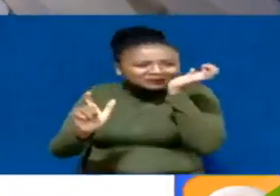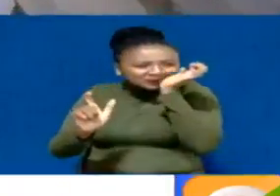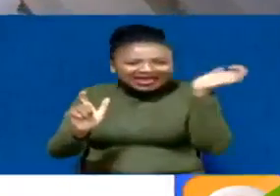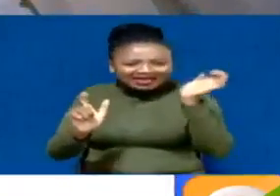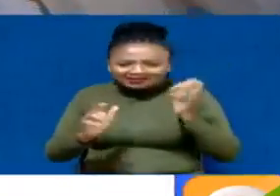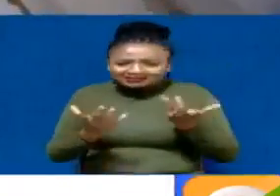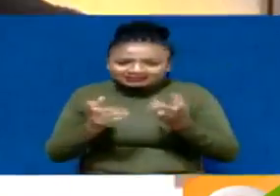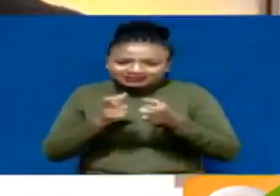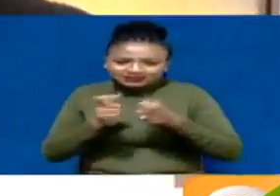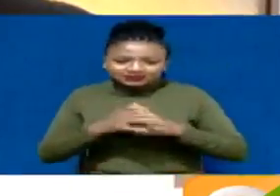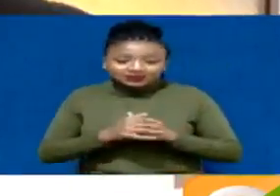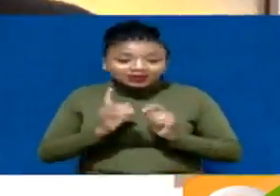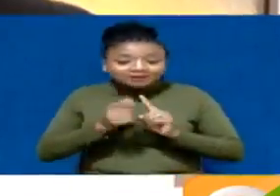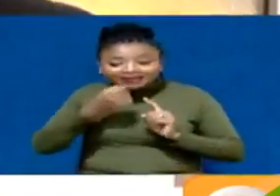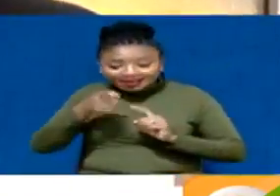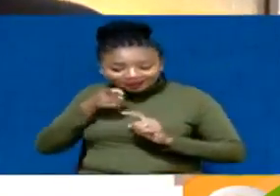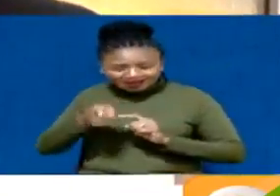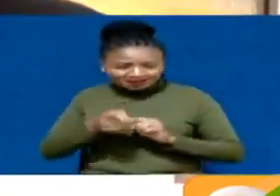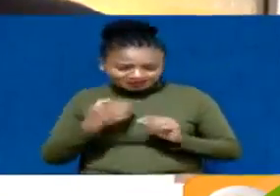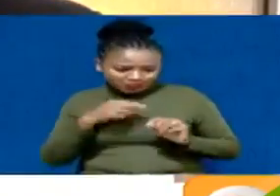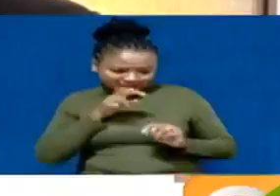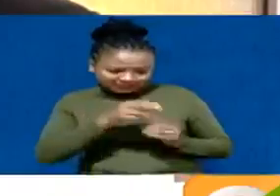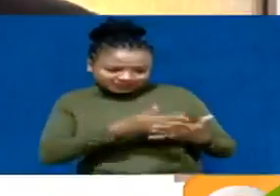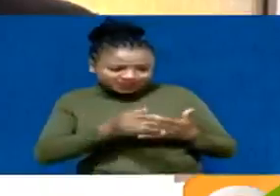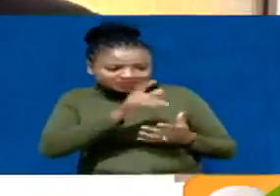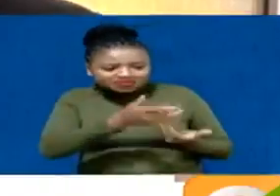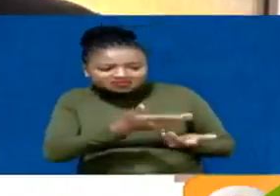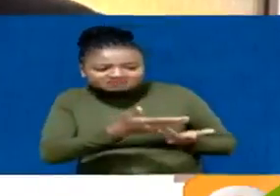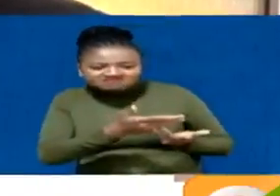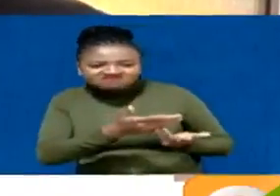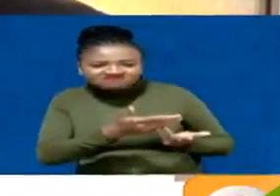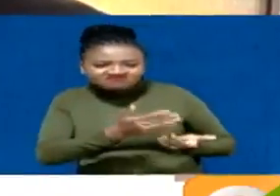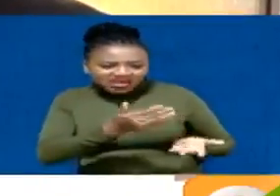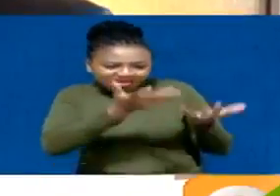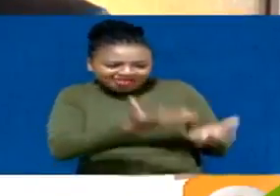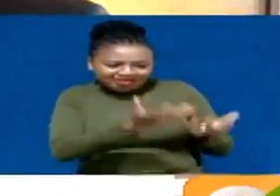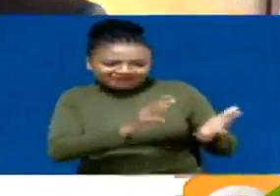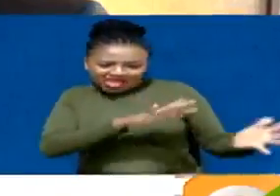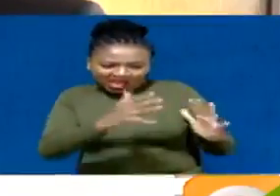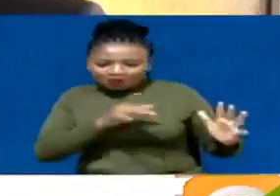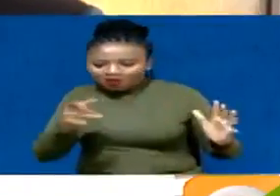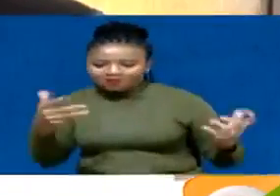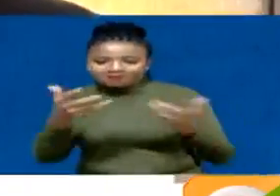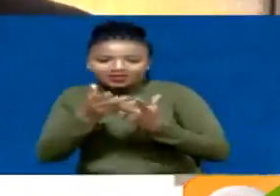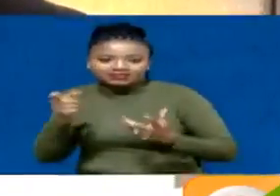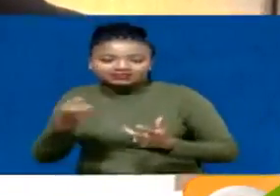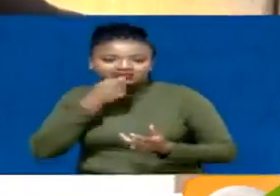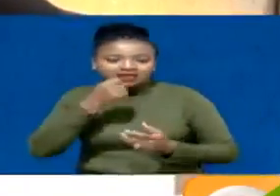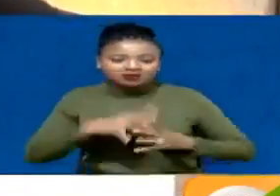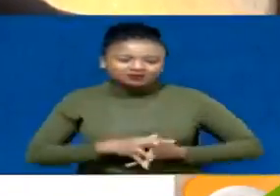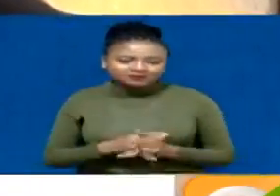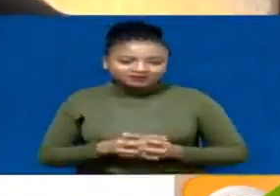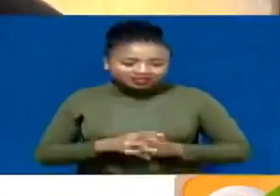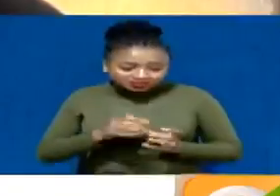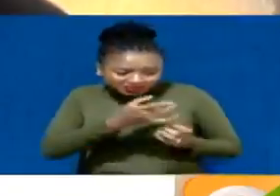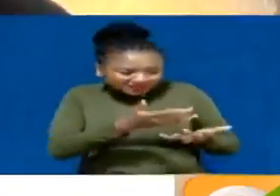The dosing is really based on body weight and the tablet has to be broken down into pieces, for you to get the correct dosing. Now